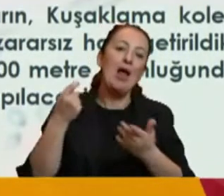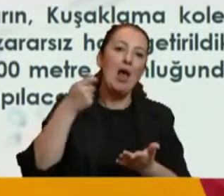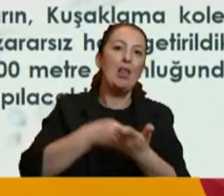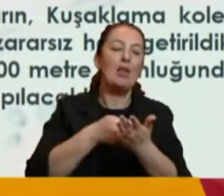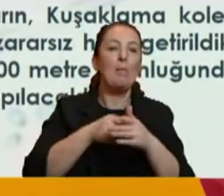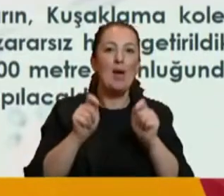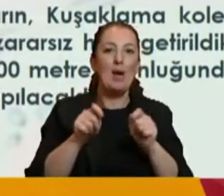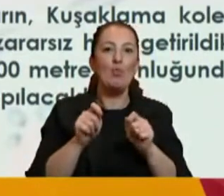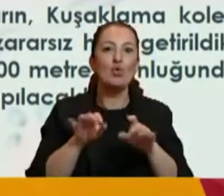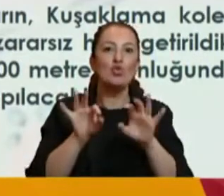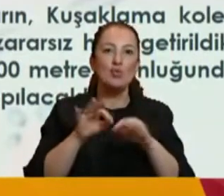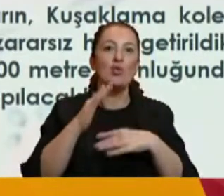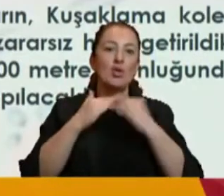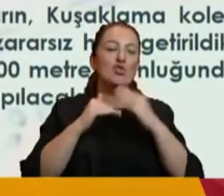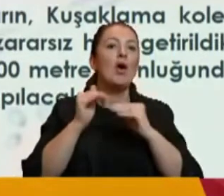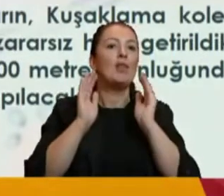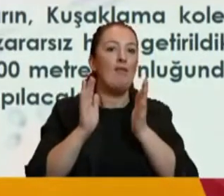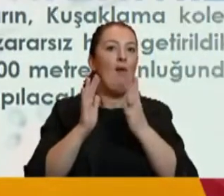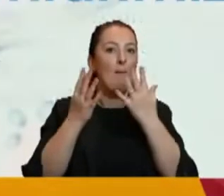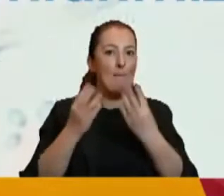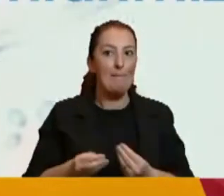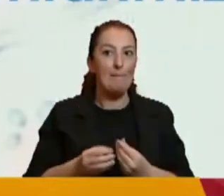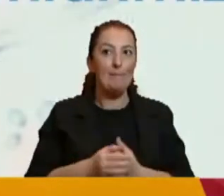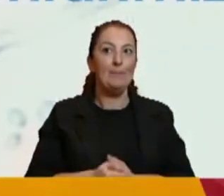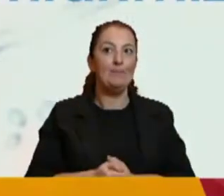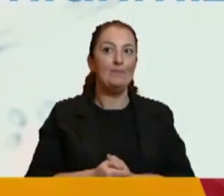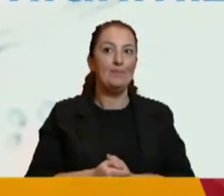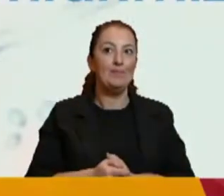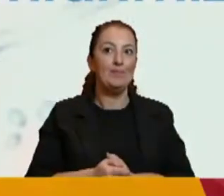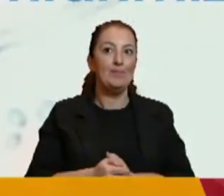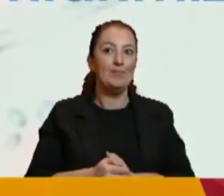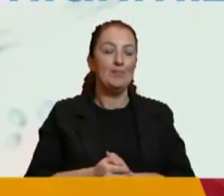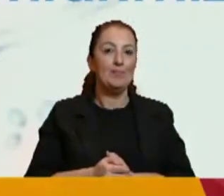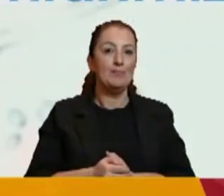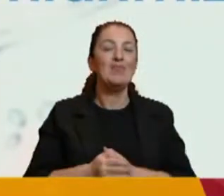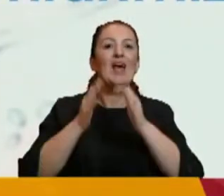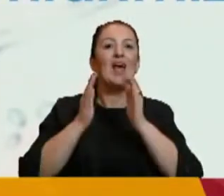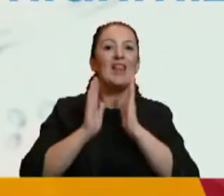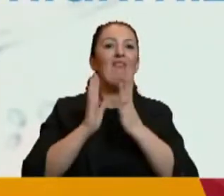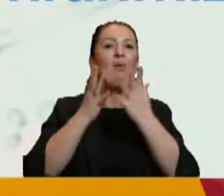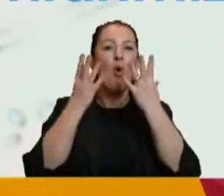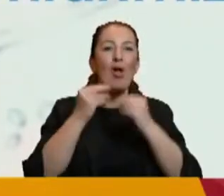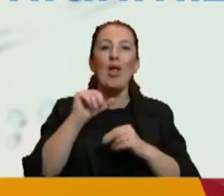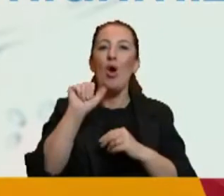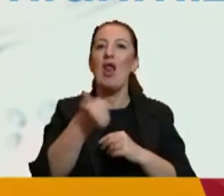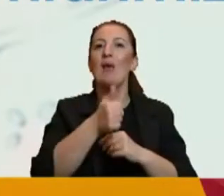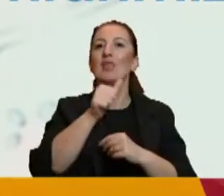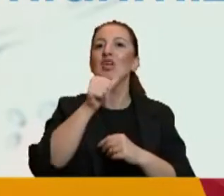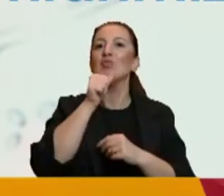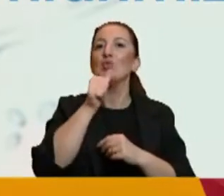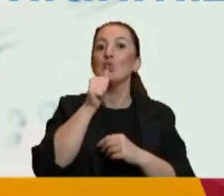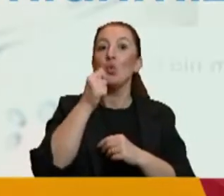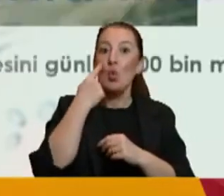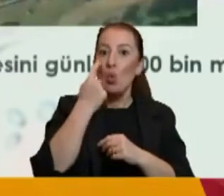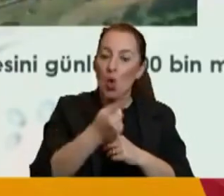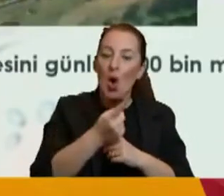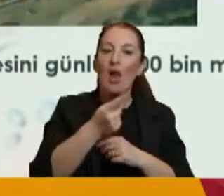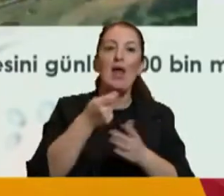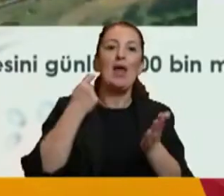yapıyoruz şu anda inşaatı devam ediyor bu bu devam eden önemli içme suyu yatırımlarımız